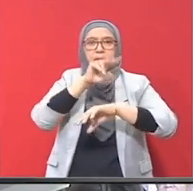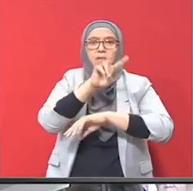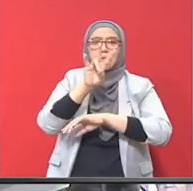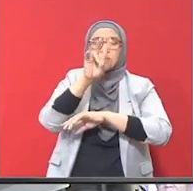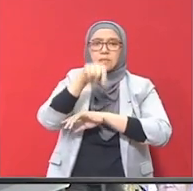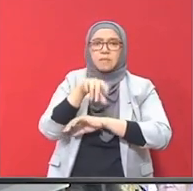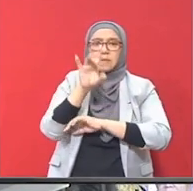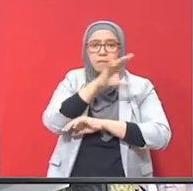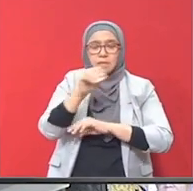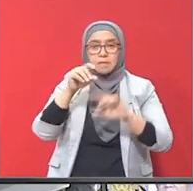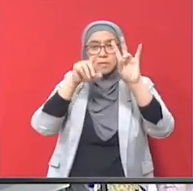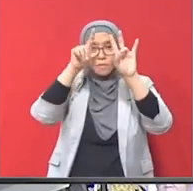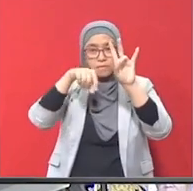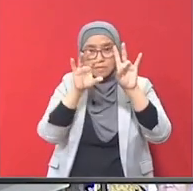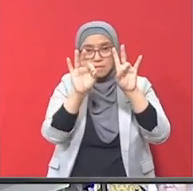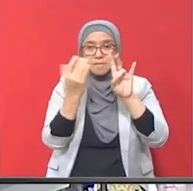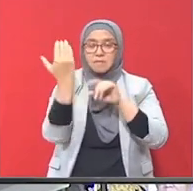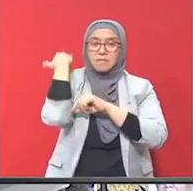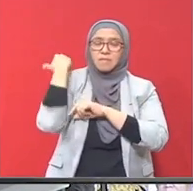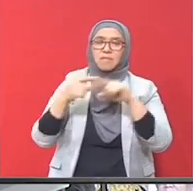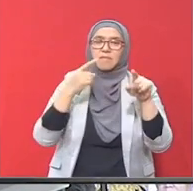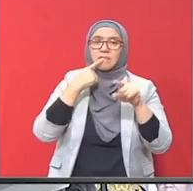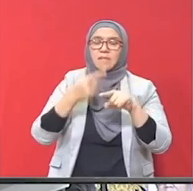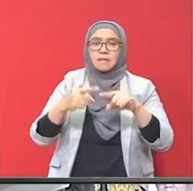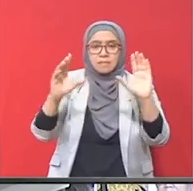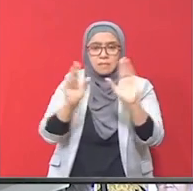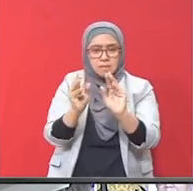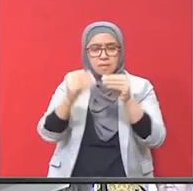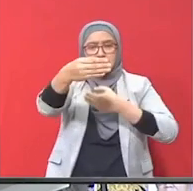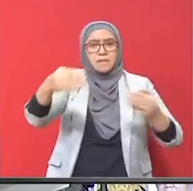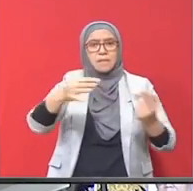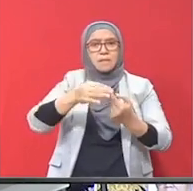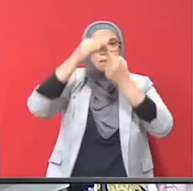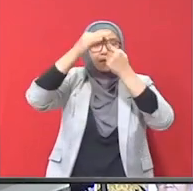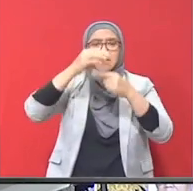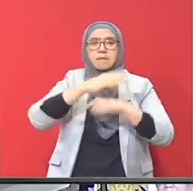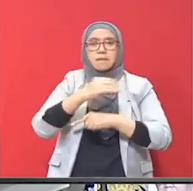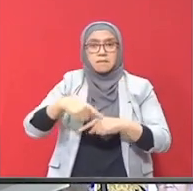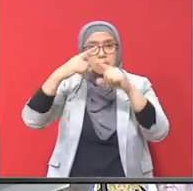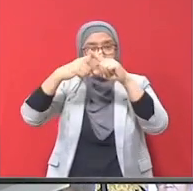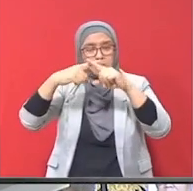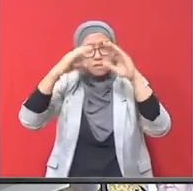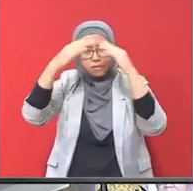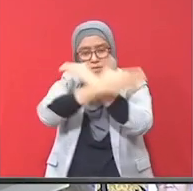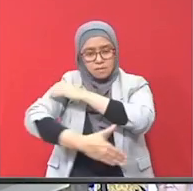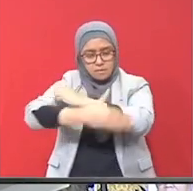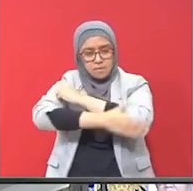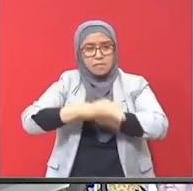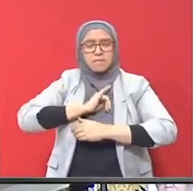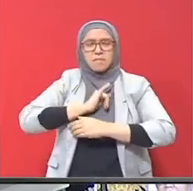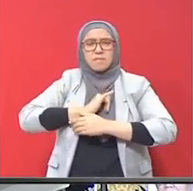dan 7september yang lalu di kamar khas dan juga didakwa negara saya telah